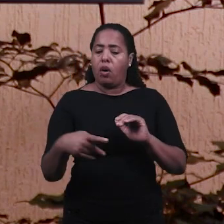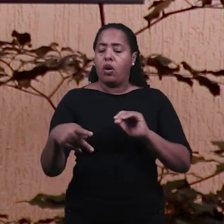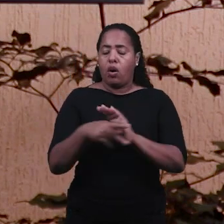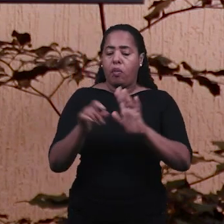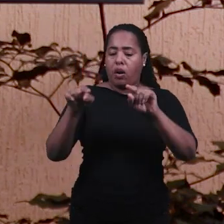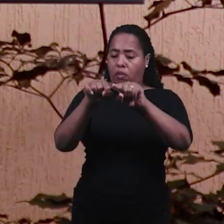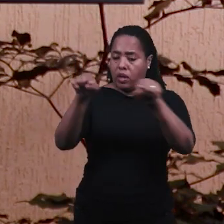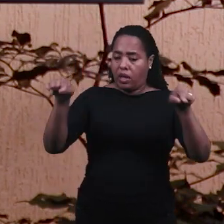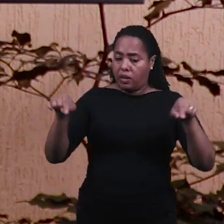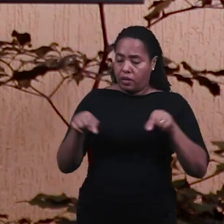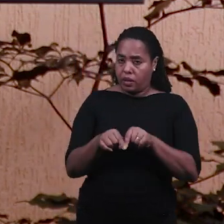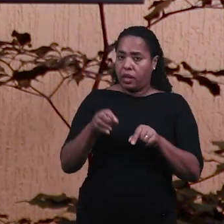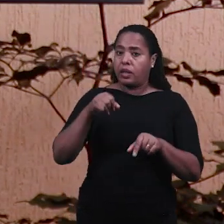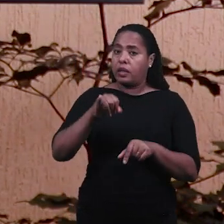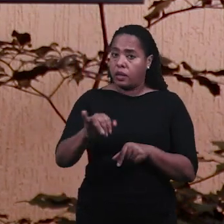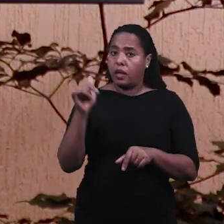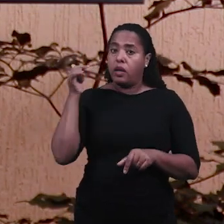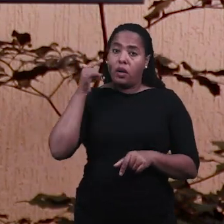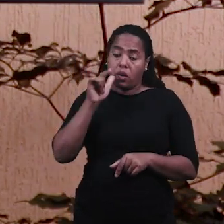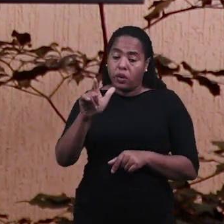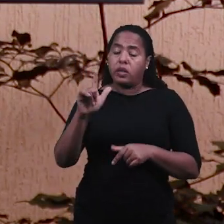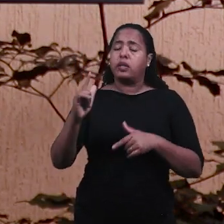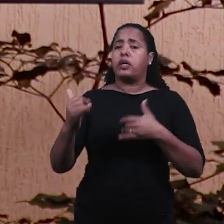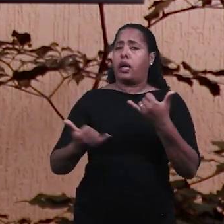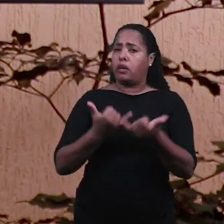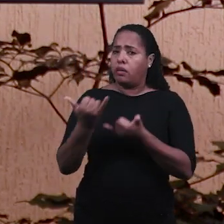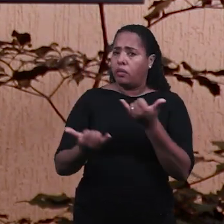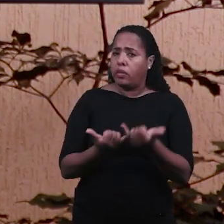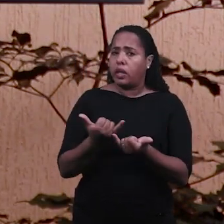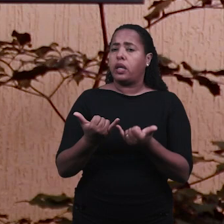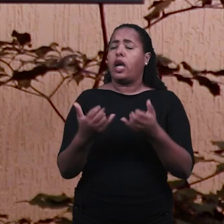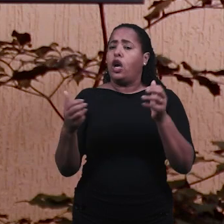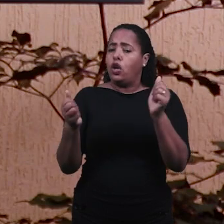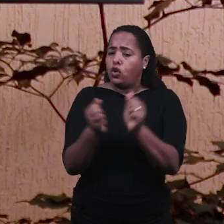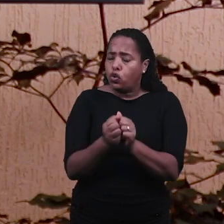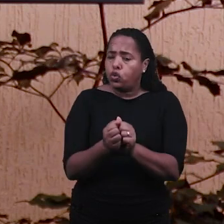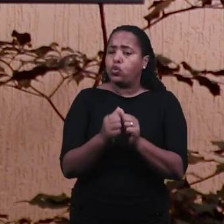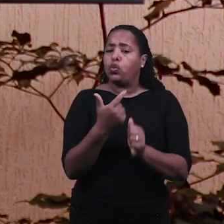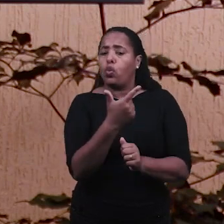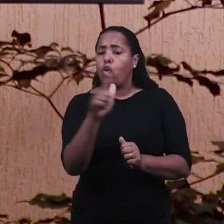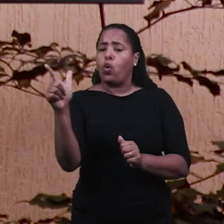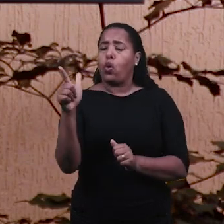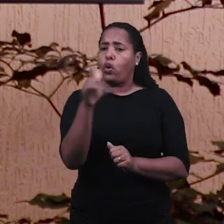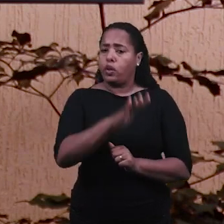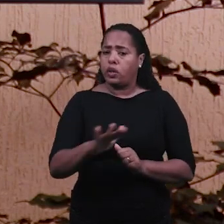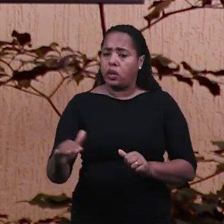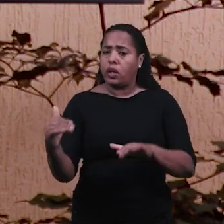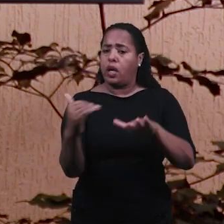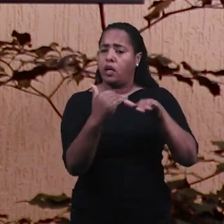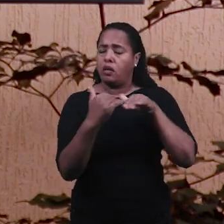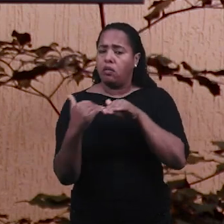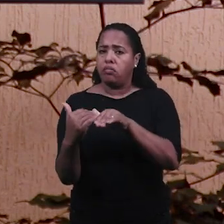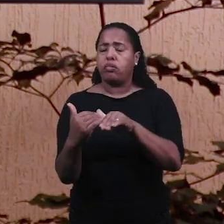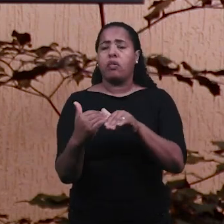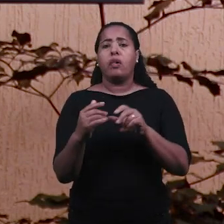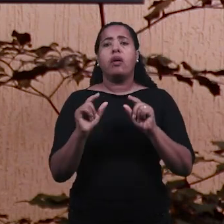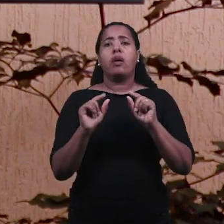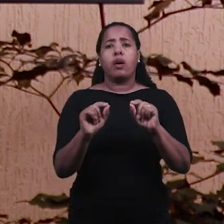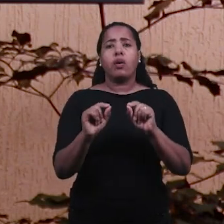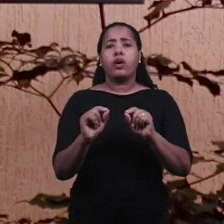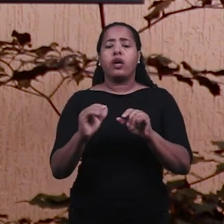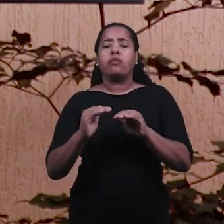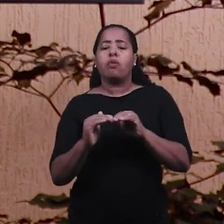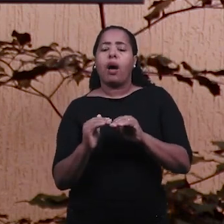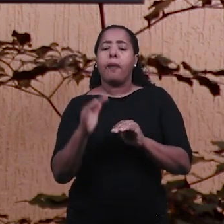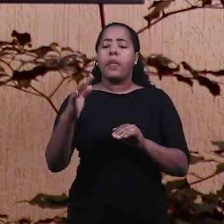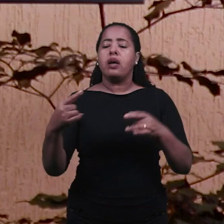contenu dans la propre classe. Elle arrive à jouer, elle arrive à être bien parmi les enfants. Donc, je donne quelque chose